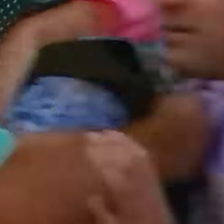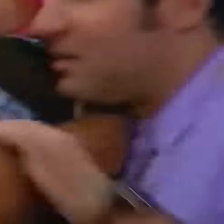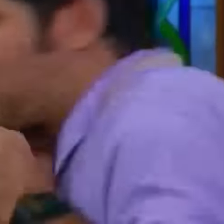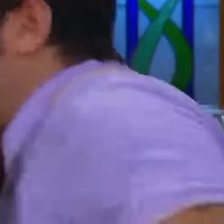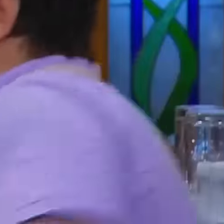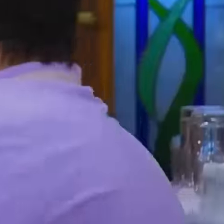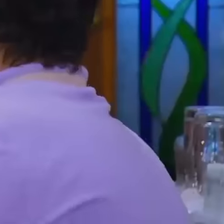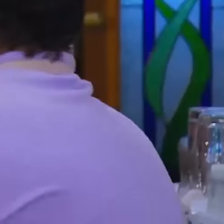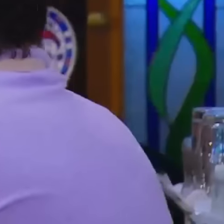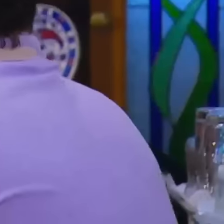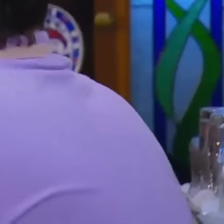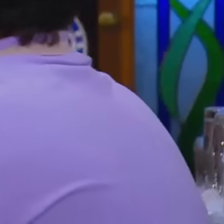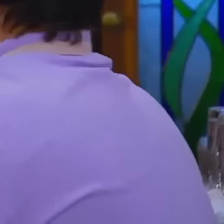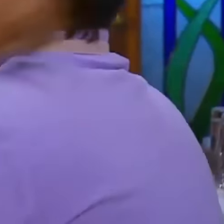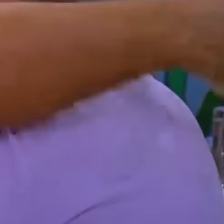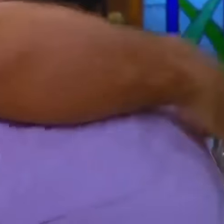de çekip aldı aralarına.